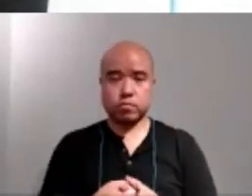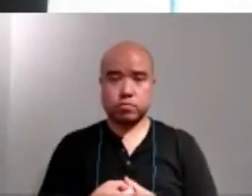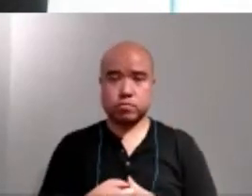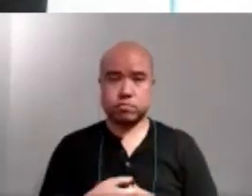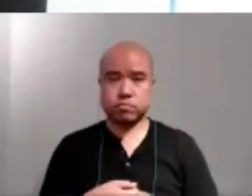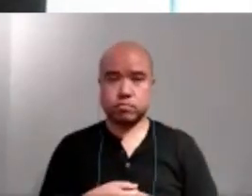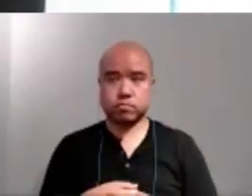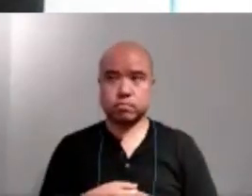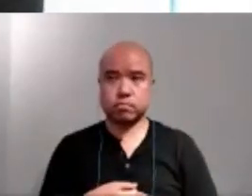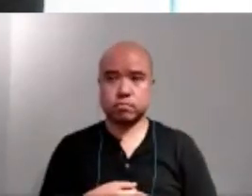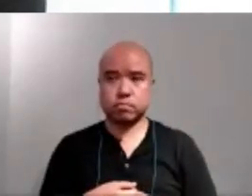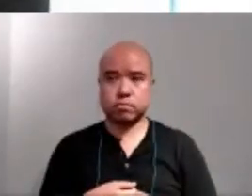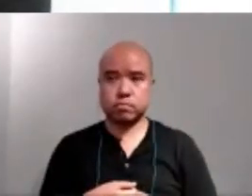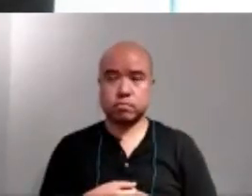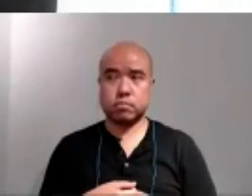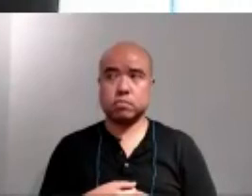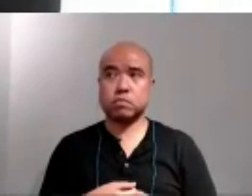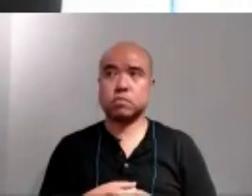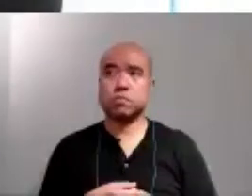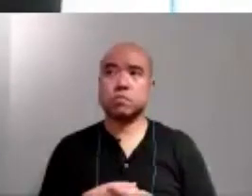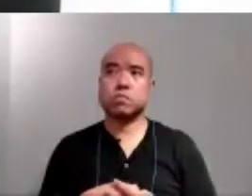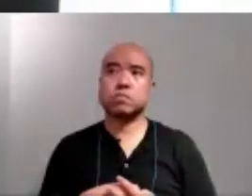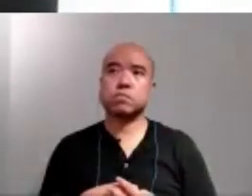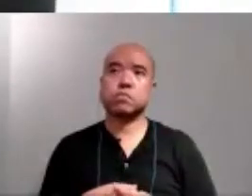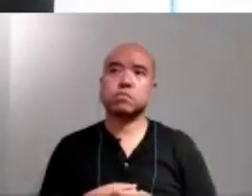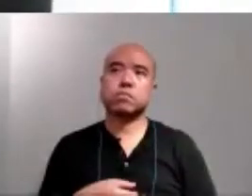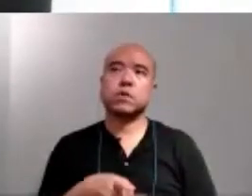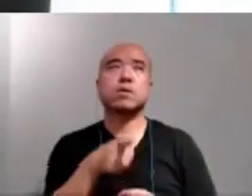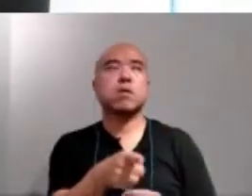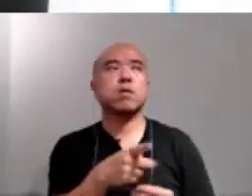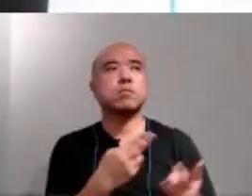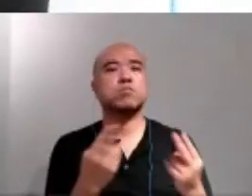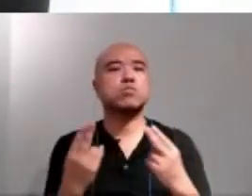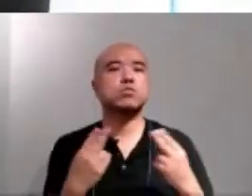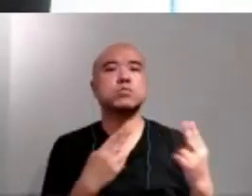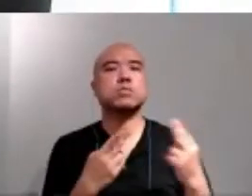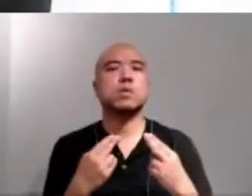帮助到 TIFARM 成为一个绿色的社区社企。